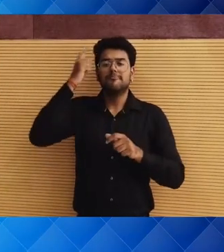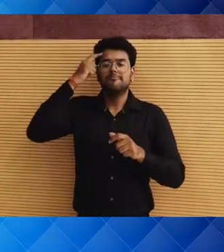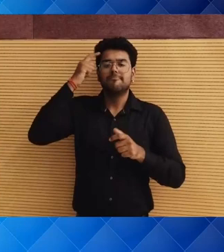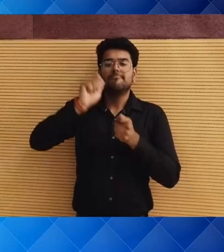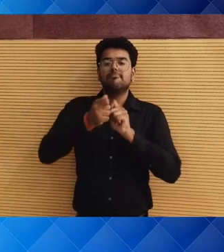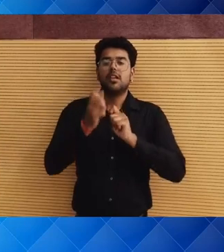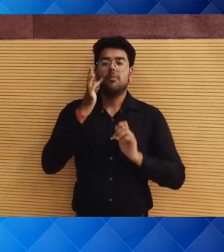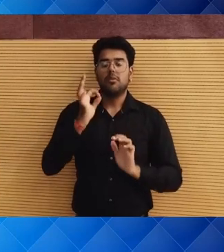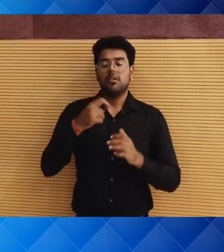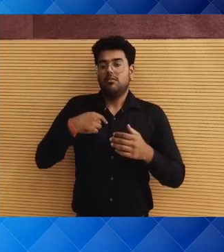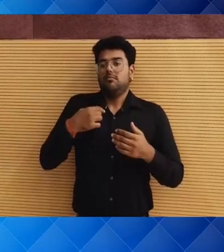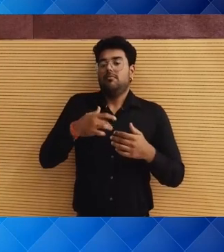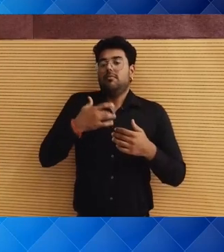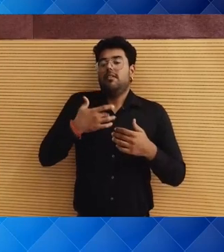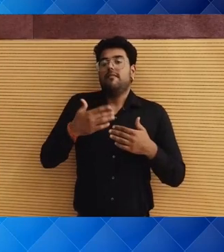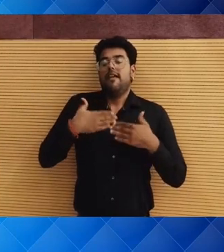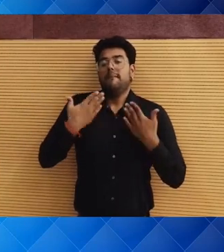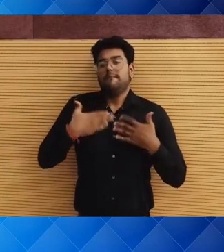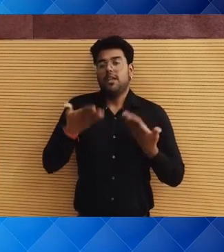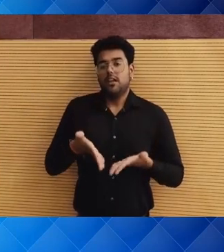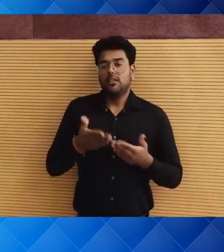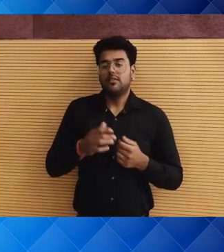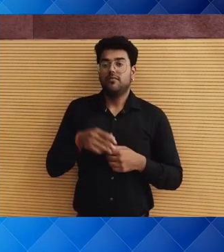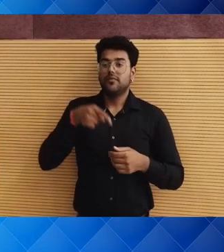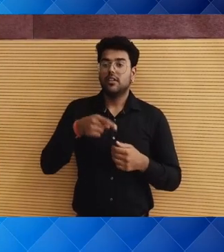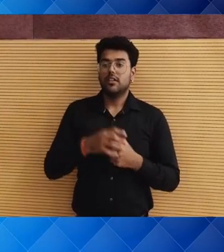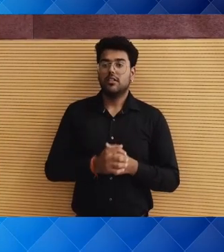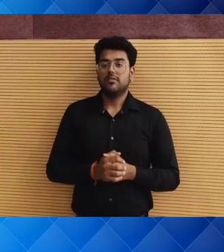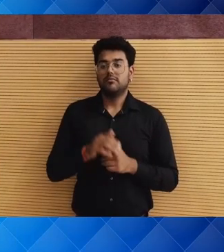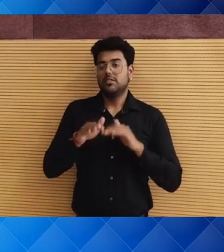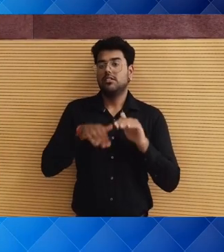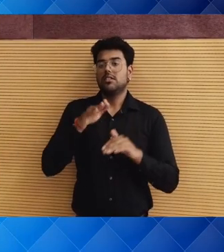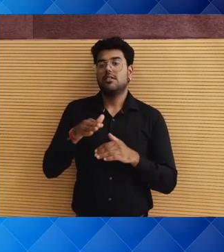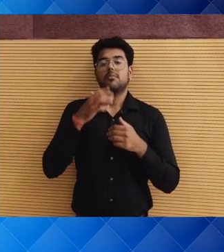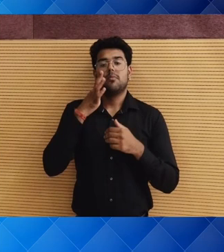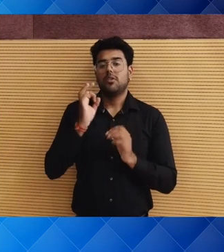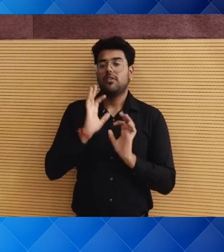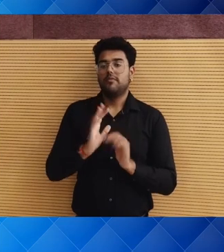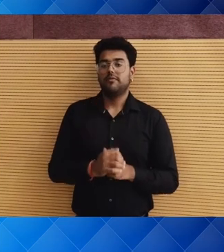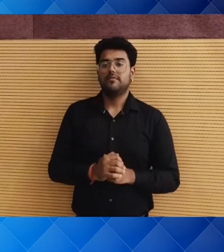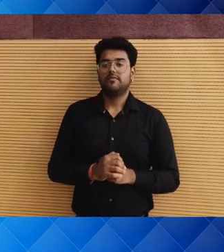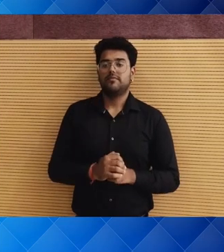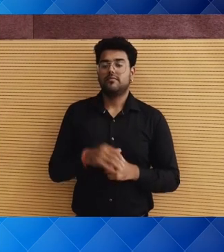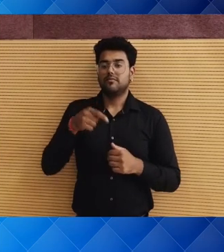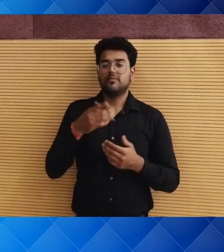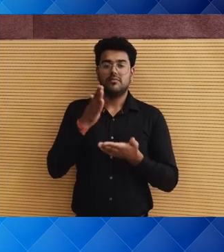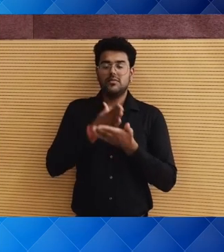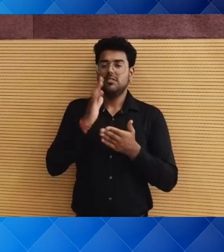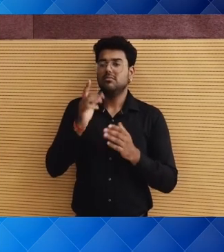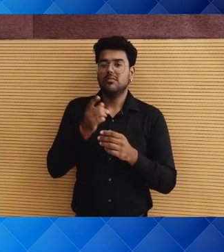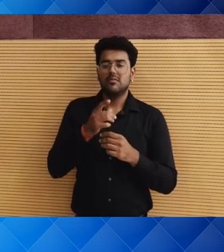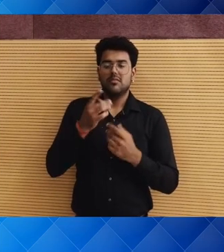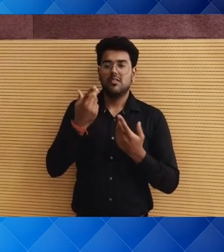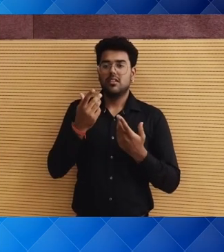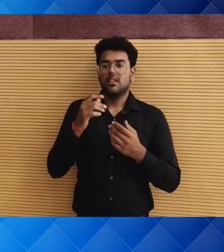मैं बहुत आज प्रसन्न हूं, उसी दिशा में आज एक महत्वपूर्ण कदम है। बीच में कोई एक व्यक्ति को,